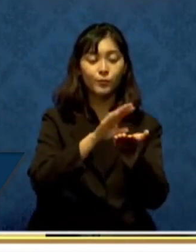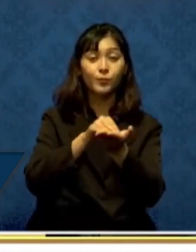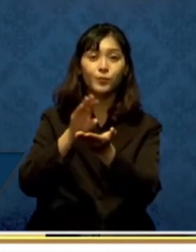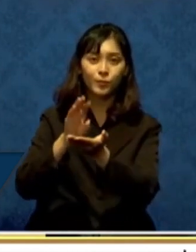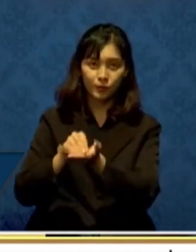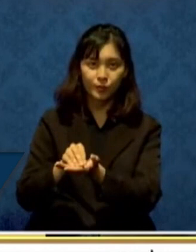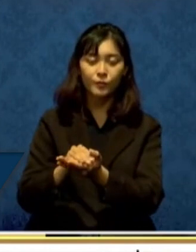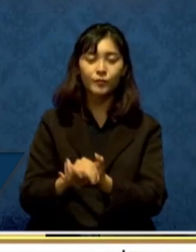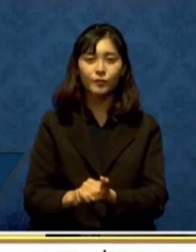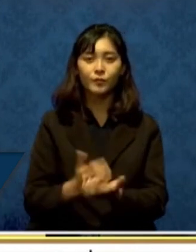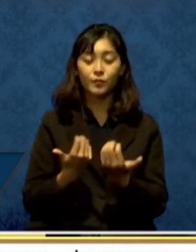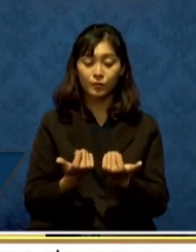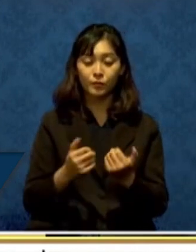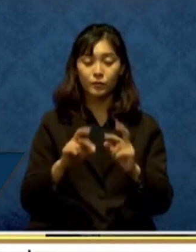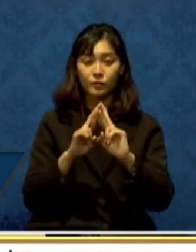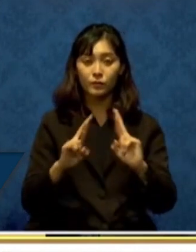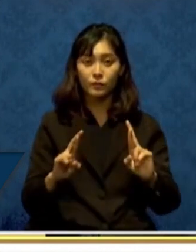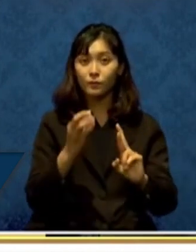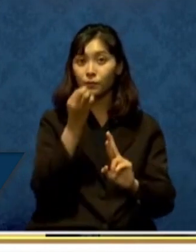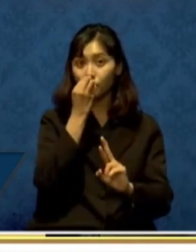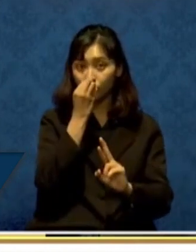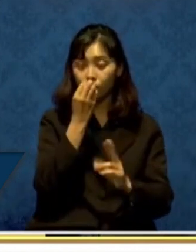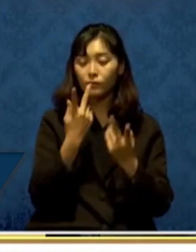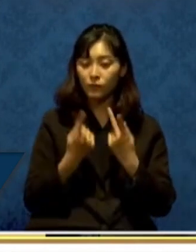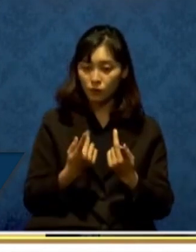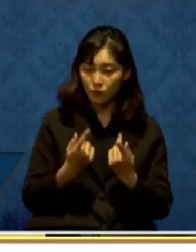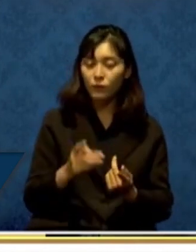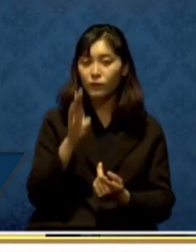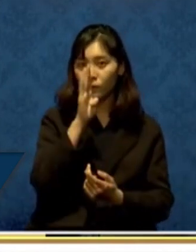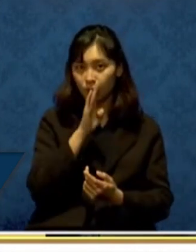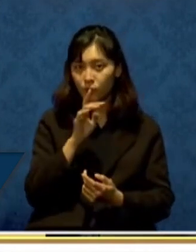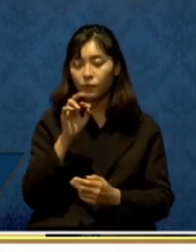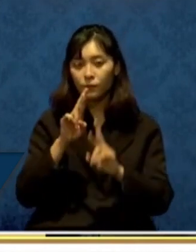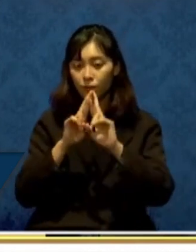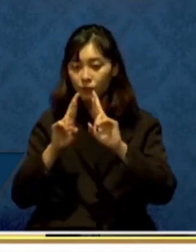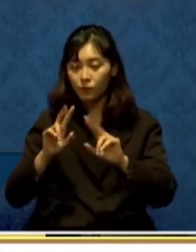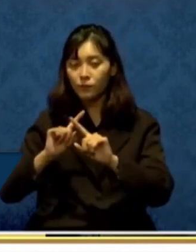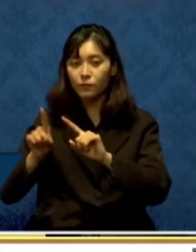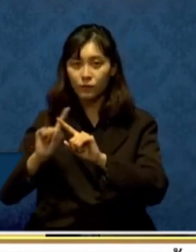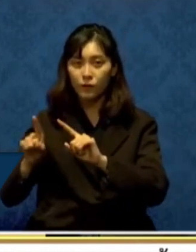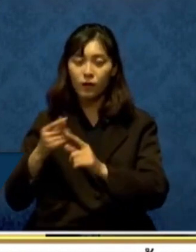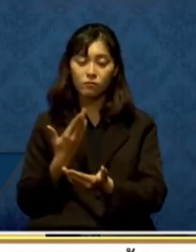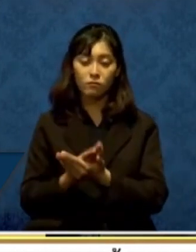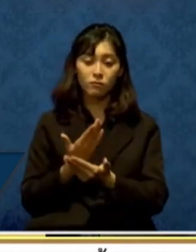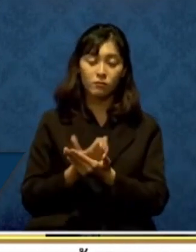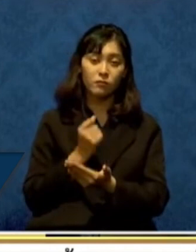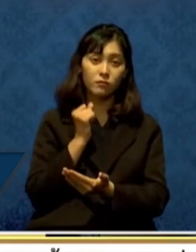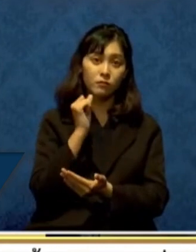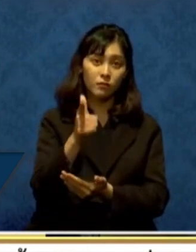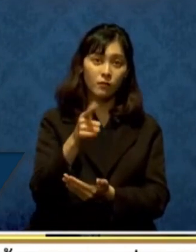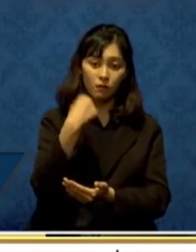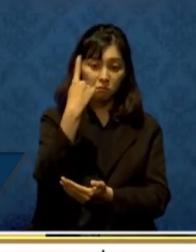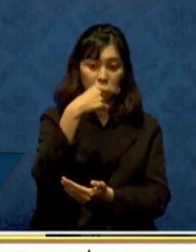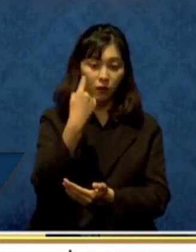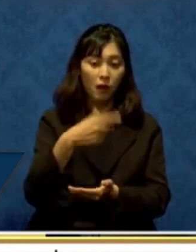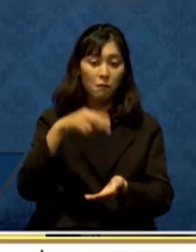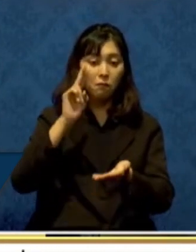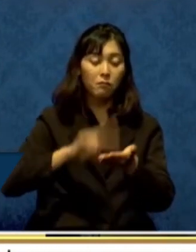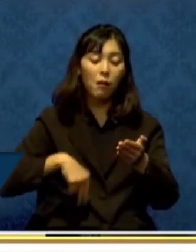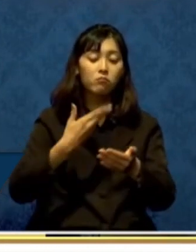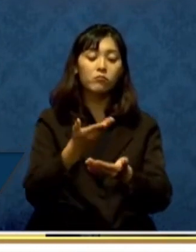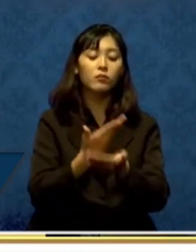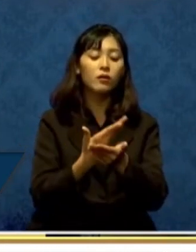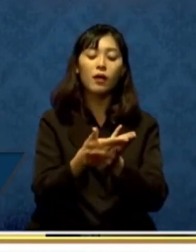ทุกวันนี้ร้านอาหารผับบาร์สถานบันเทิงต้องจ่ายให้กับหน่วยงานที่เข้าไปเรียกเก็บค่าดูแลม